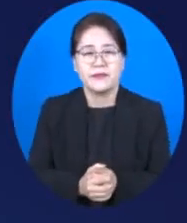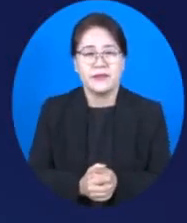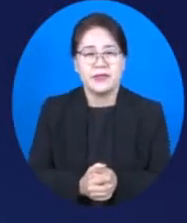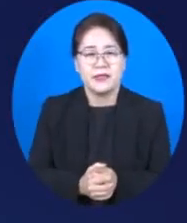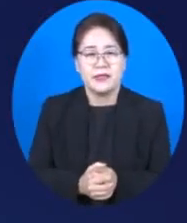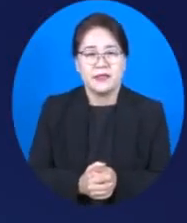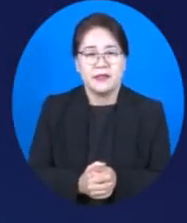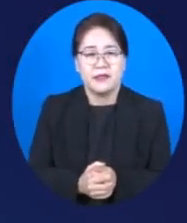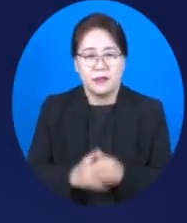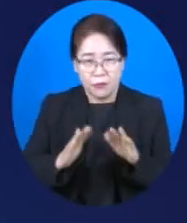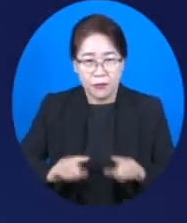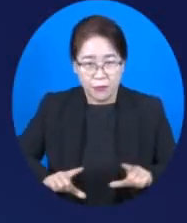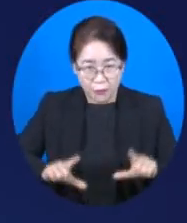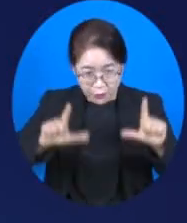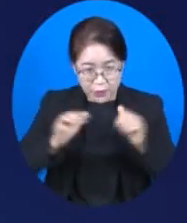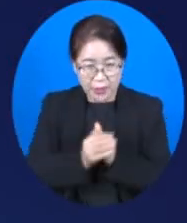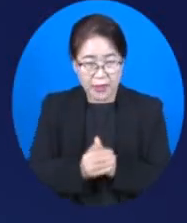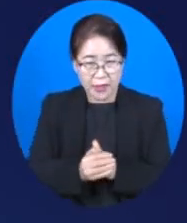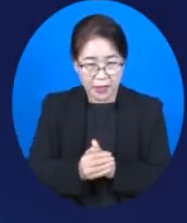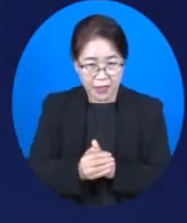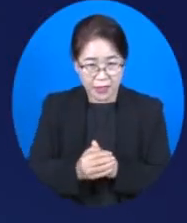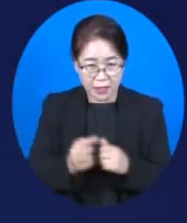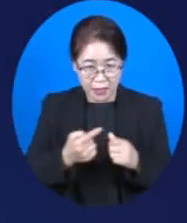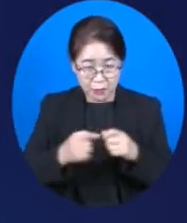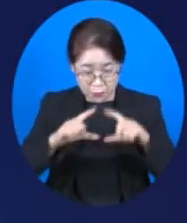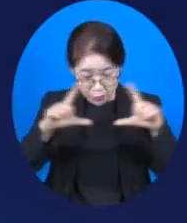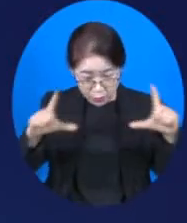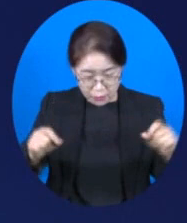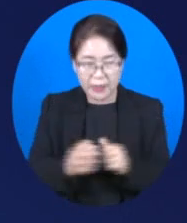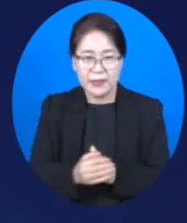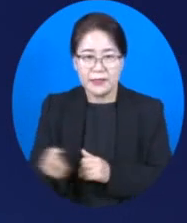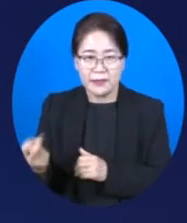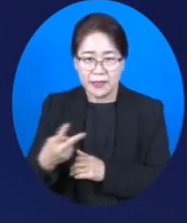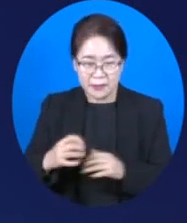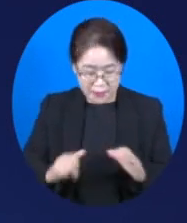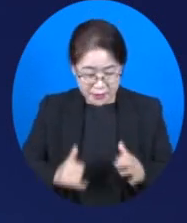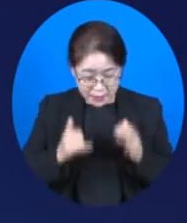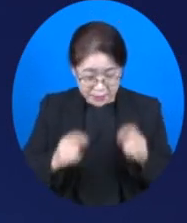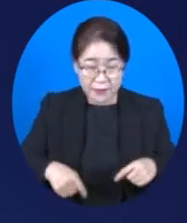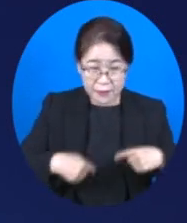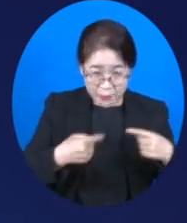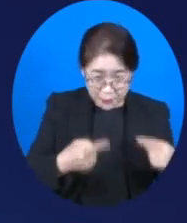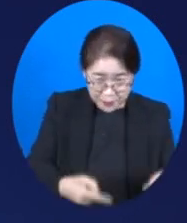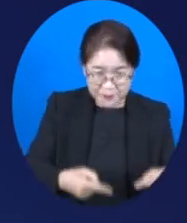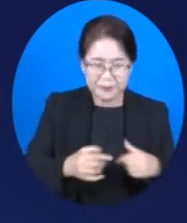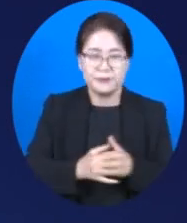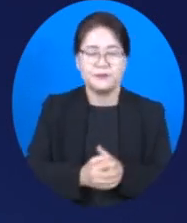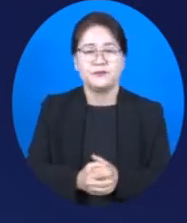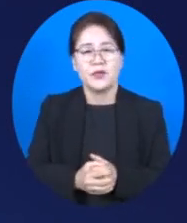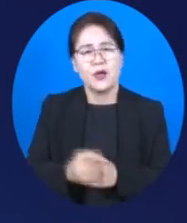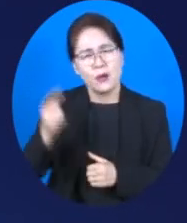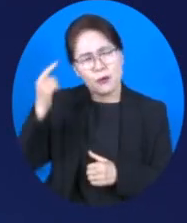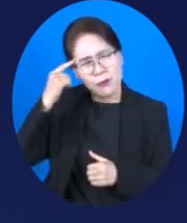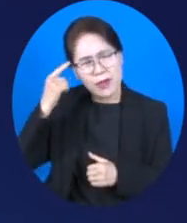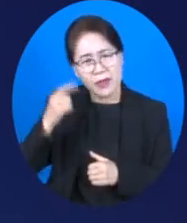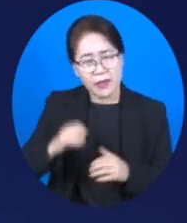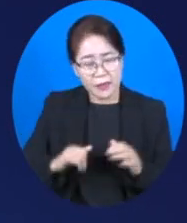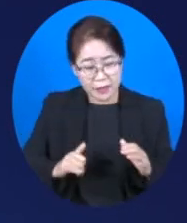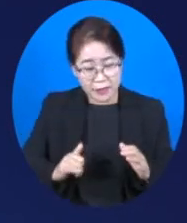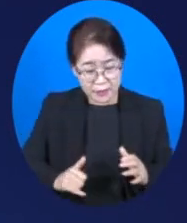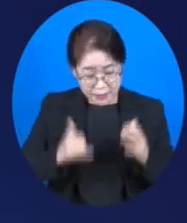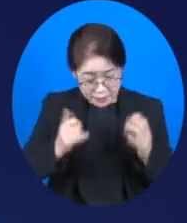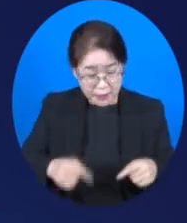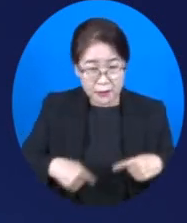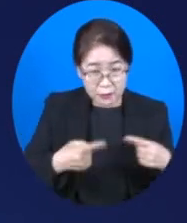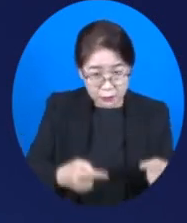자, 2023년 우리 교회의 표어가 뭐죠? 다시 세상으로입니다. 왜 다시 세상으로라고 하는